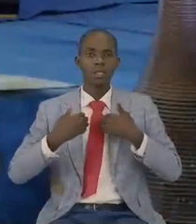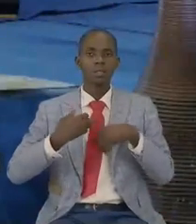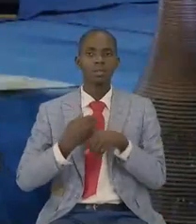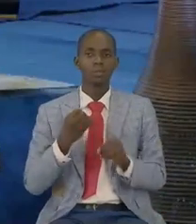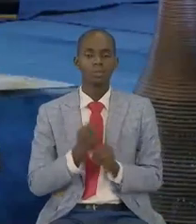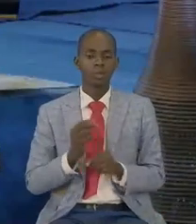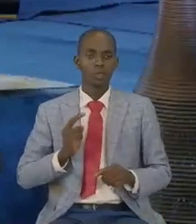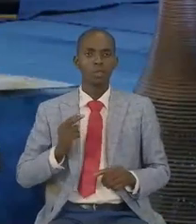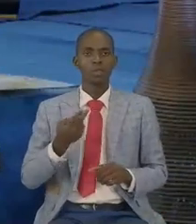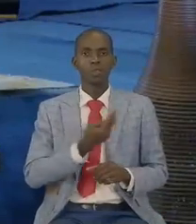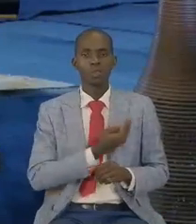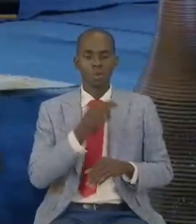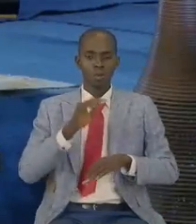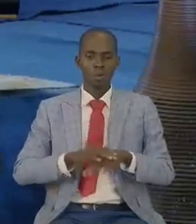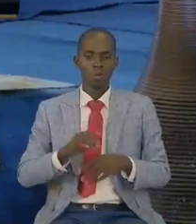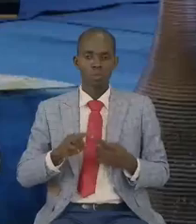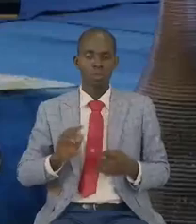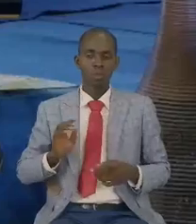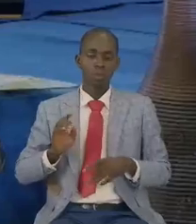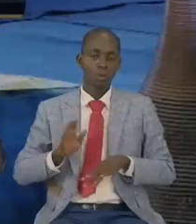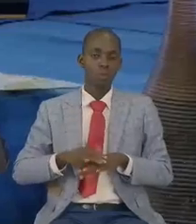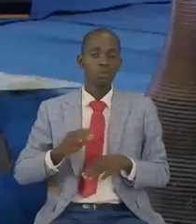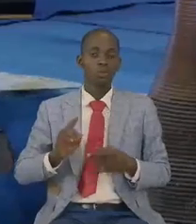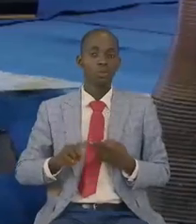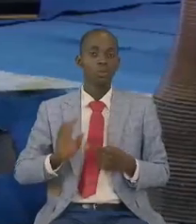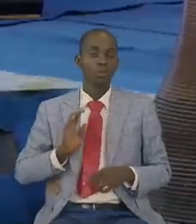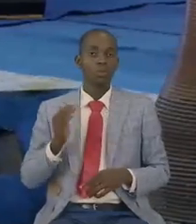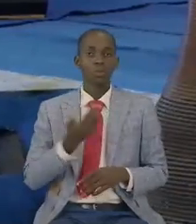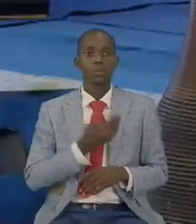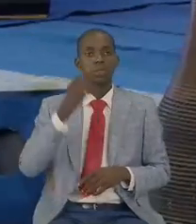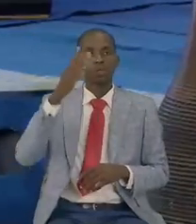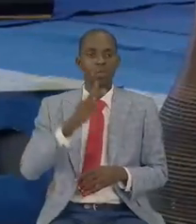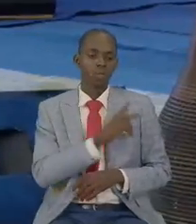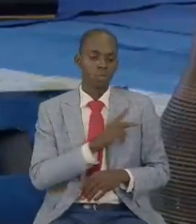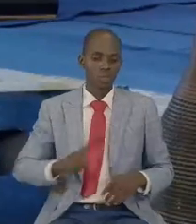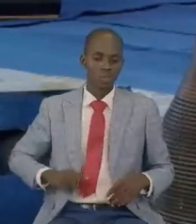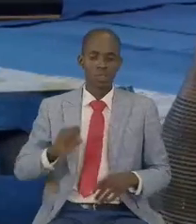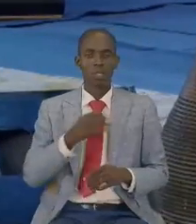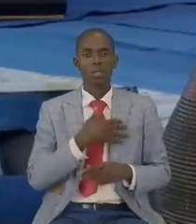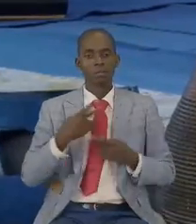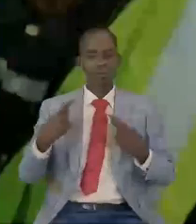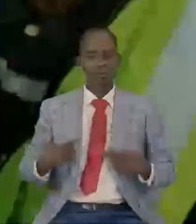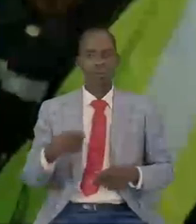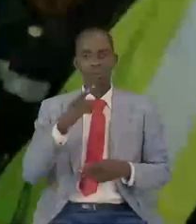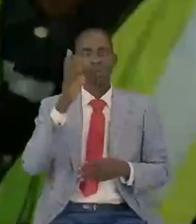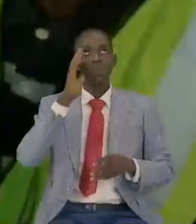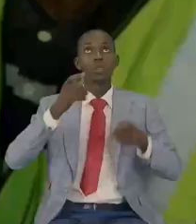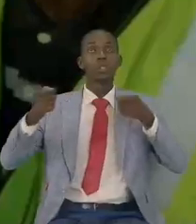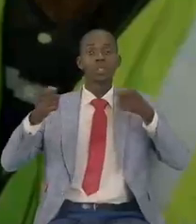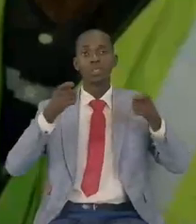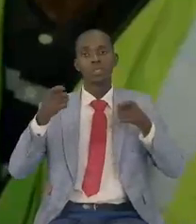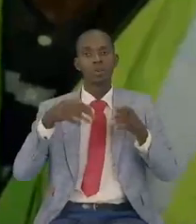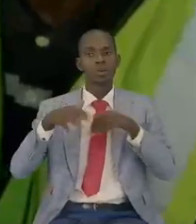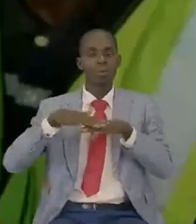un royaume et des sacrificateurs pour notre Dieu. Tu régneras. Sur tes problèmes,